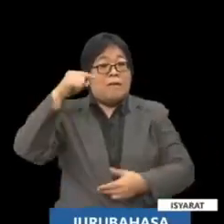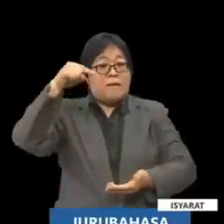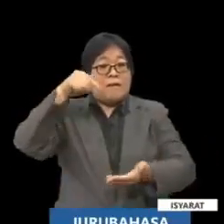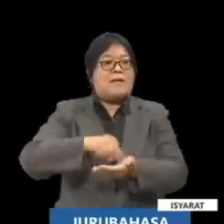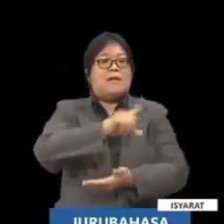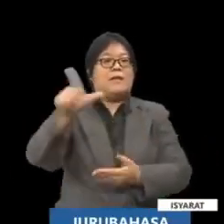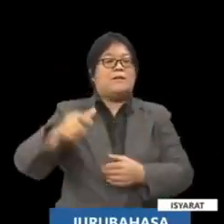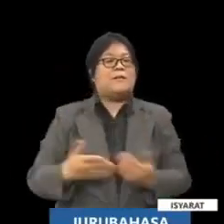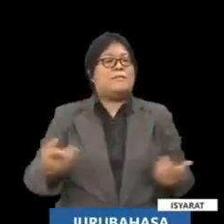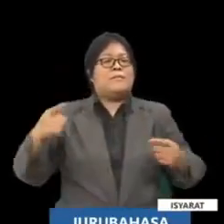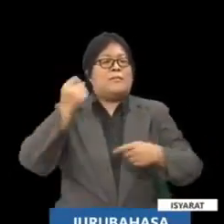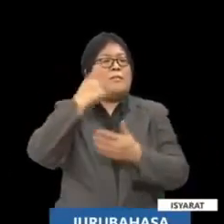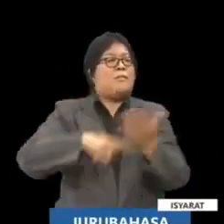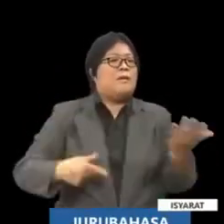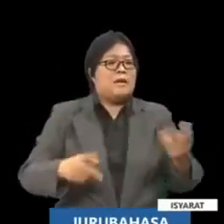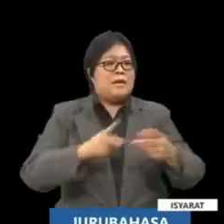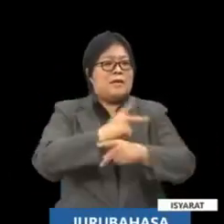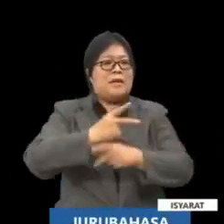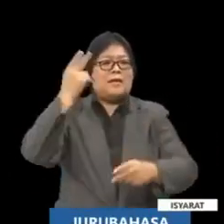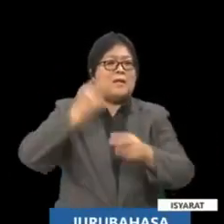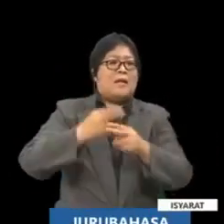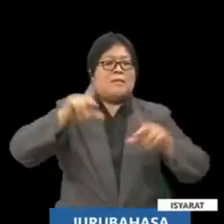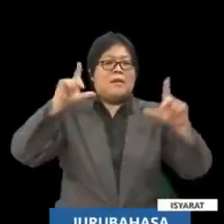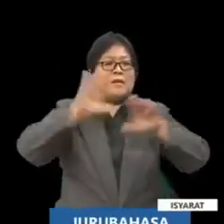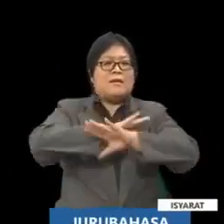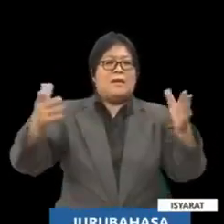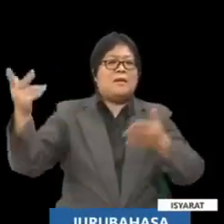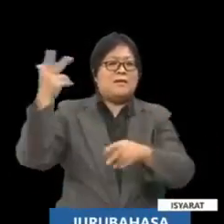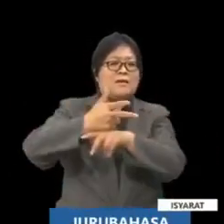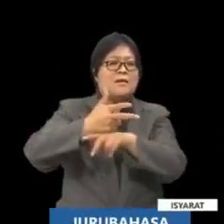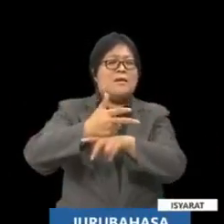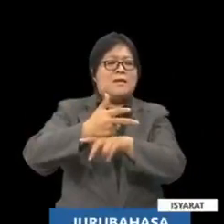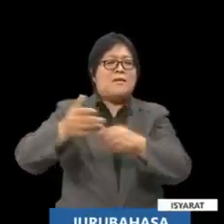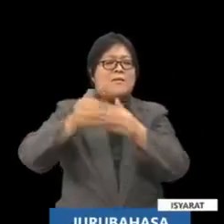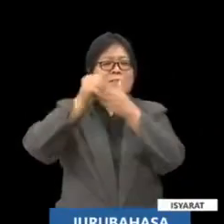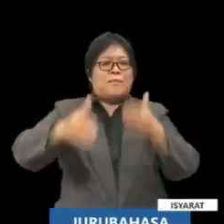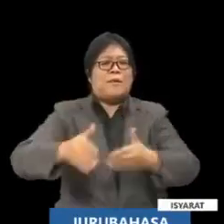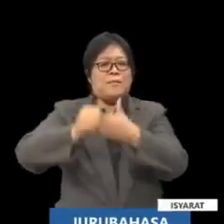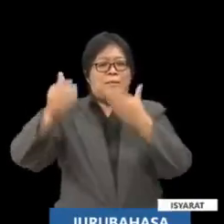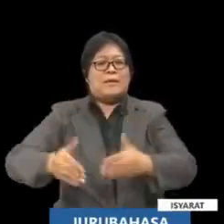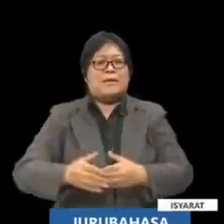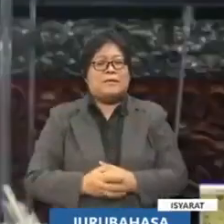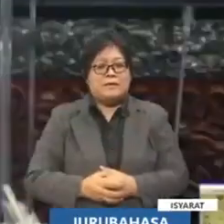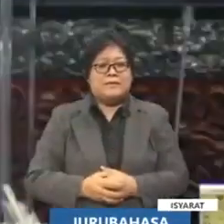dia persefahaman. Persefahaman apa? Jaga negara ini jangan dirompak oleh pemimpin-pemimpin.